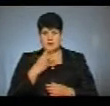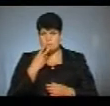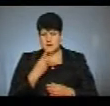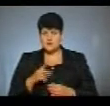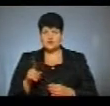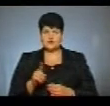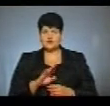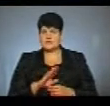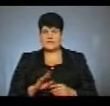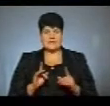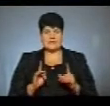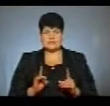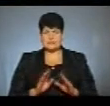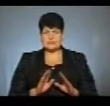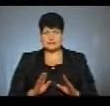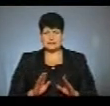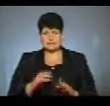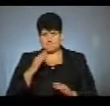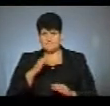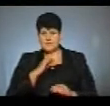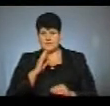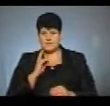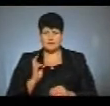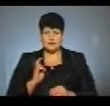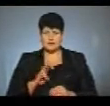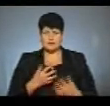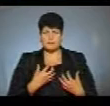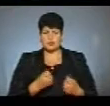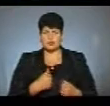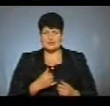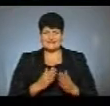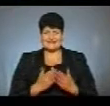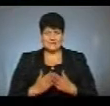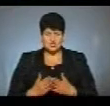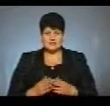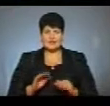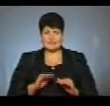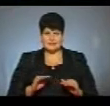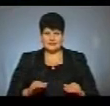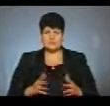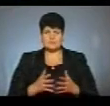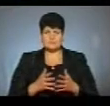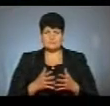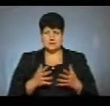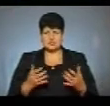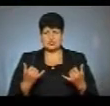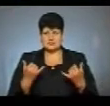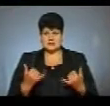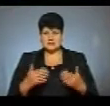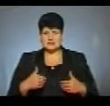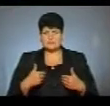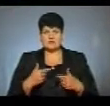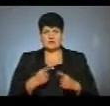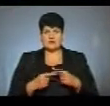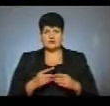що не тільки і батьки приходять, беруть в нас книжечки, і дітки більше зараз звертаються до